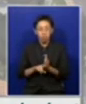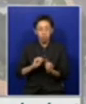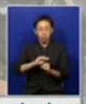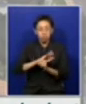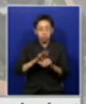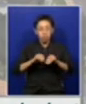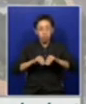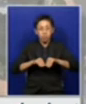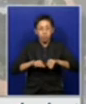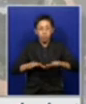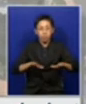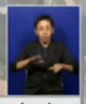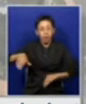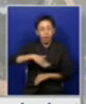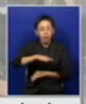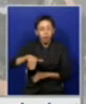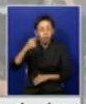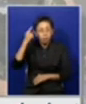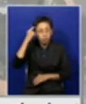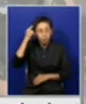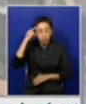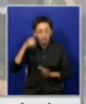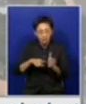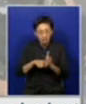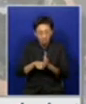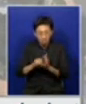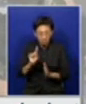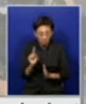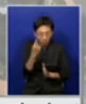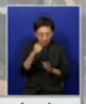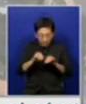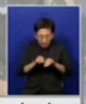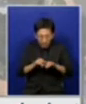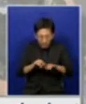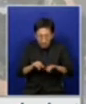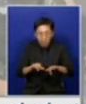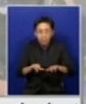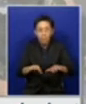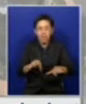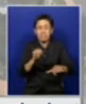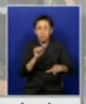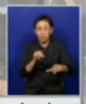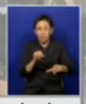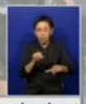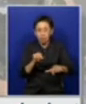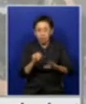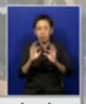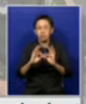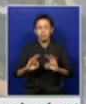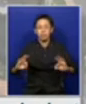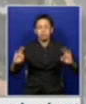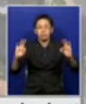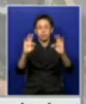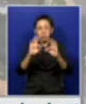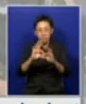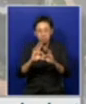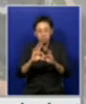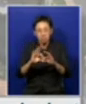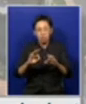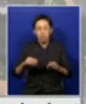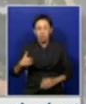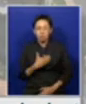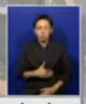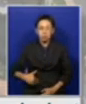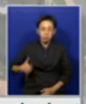ราบว่าโรคอุบัติใหม่นะครับหรือ emerging disease เนี่ยนะครับมีความสำคัญแล้วก็ส่งผลกระทบ